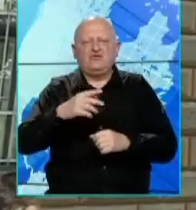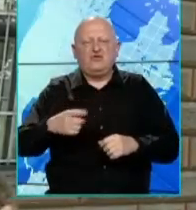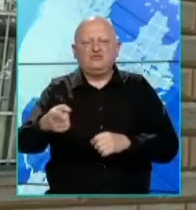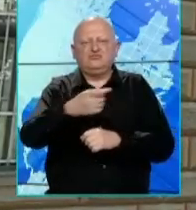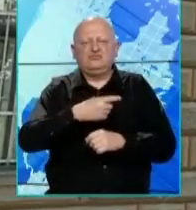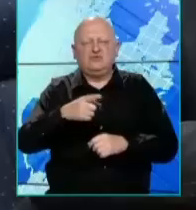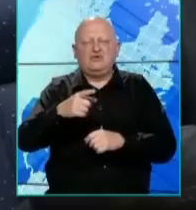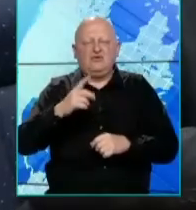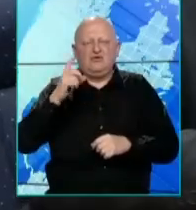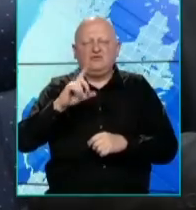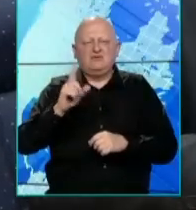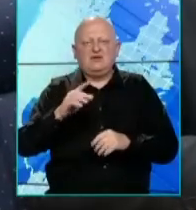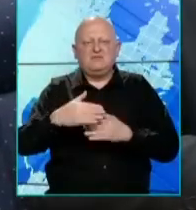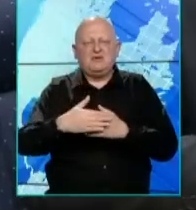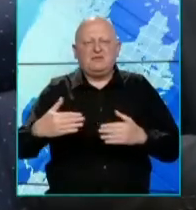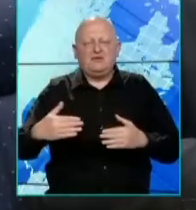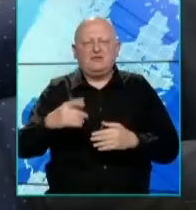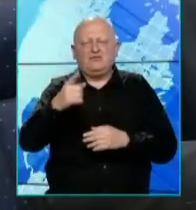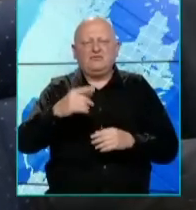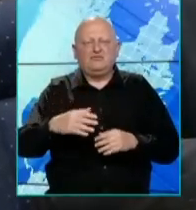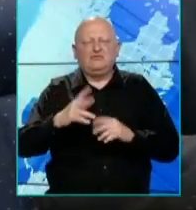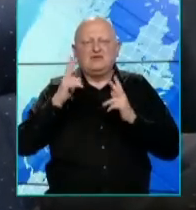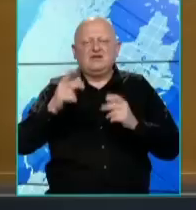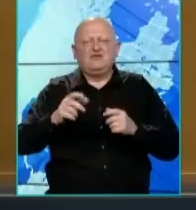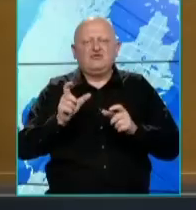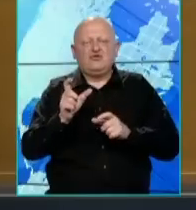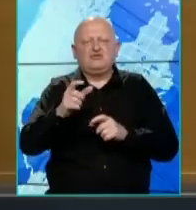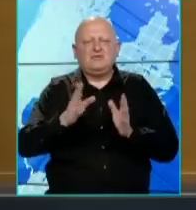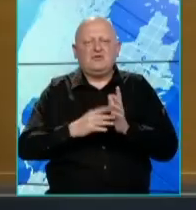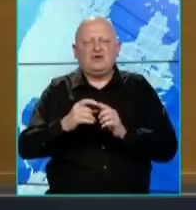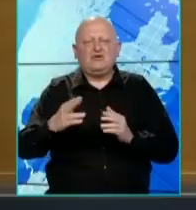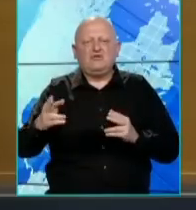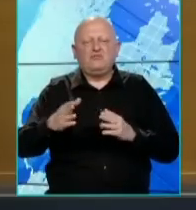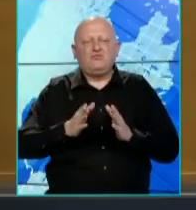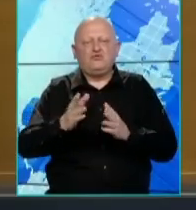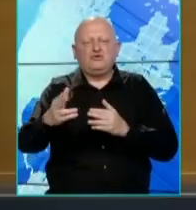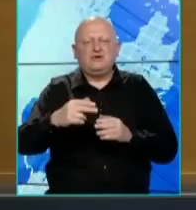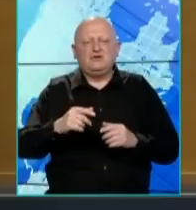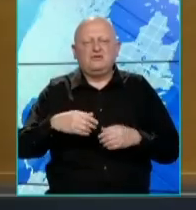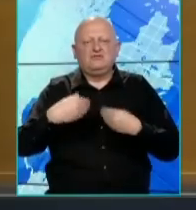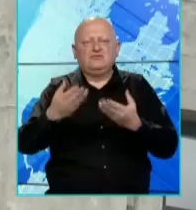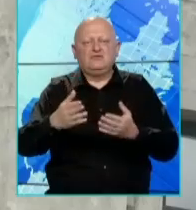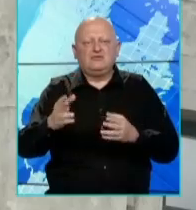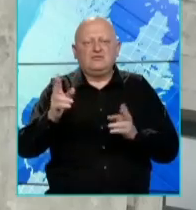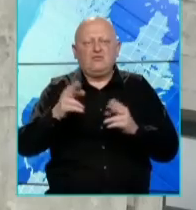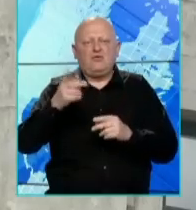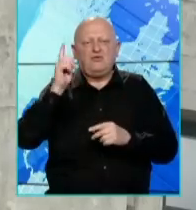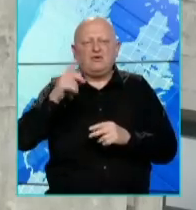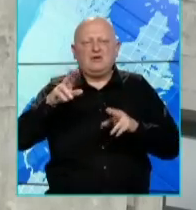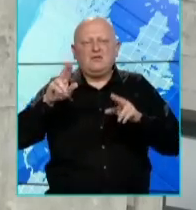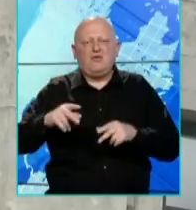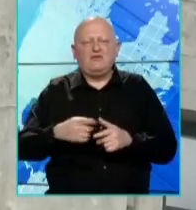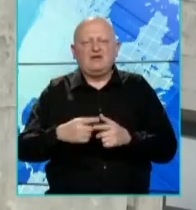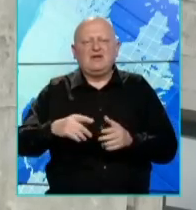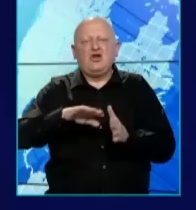vladajući iz ovog entiteta nije prepreka. Od zahtjeva do ucjena kod Milorada Dodika put je kratak. Servirao je i posljednji ultimatum, imovina